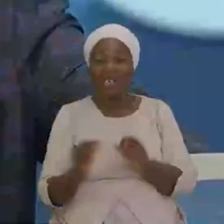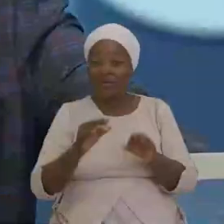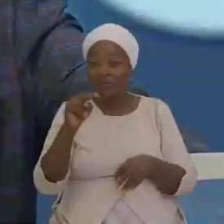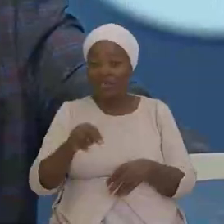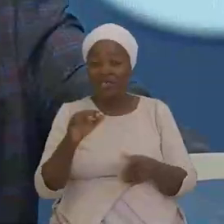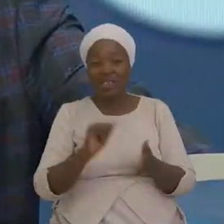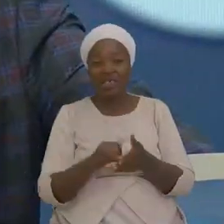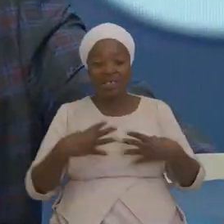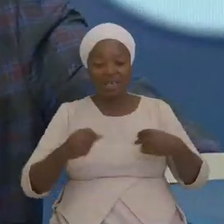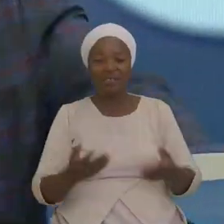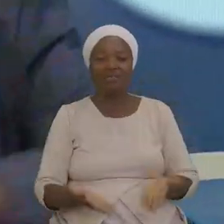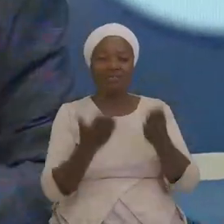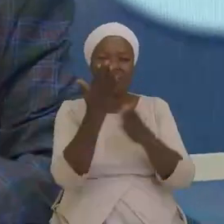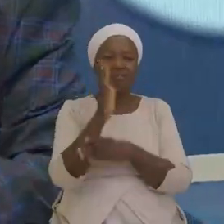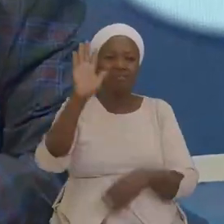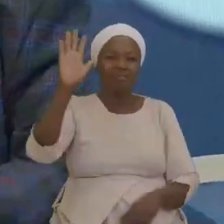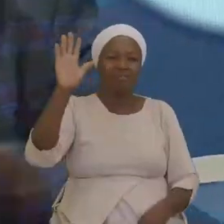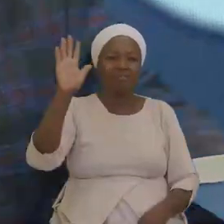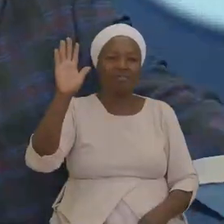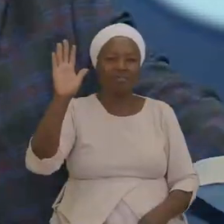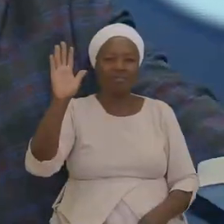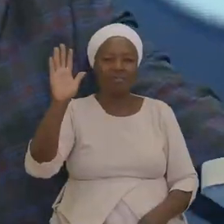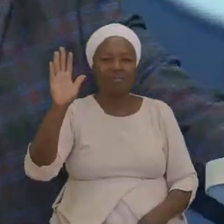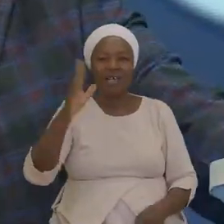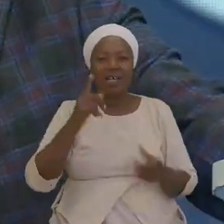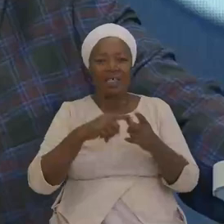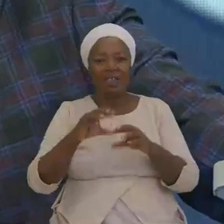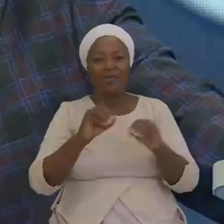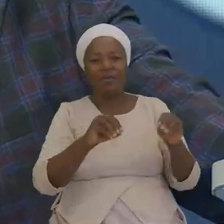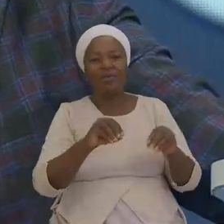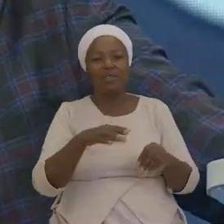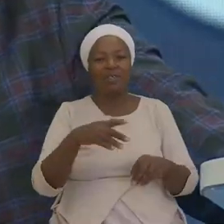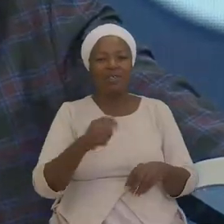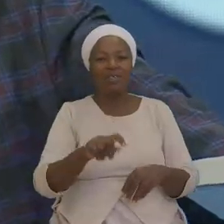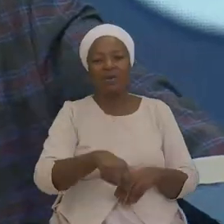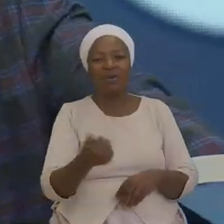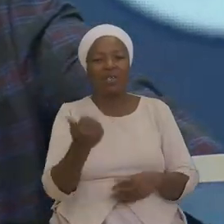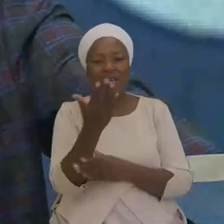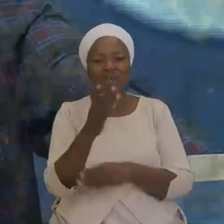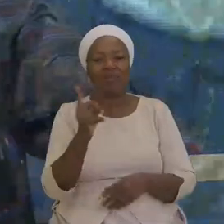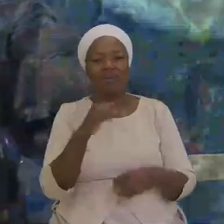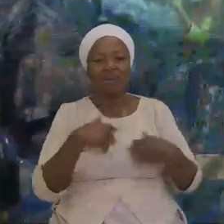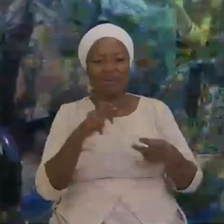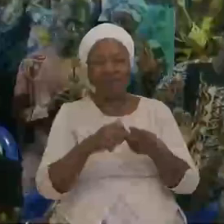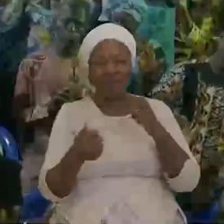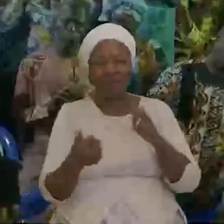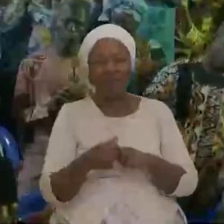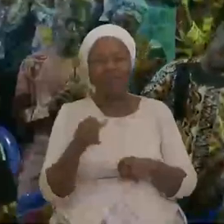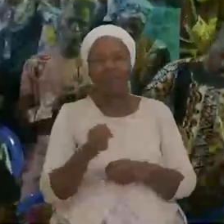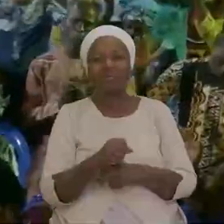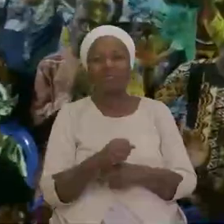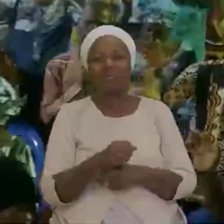Si tu as besoin de la guérison, lève la main. Et tu mets la main là où tu as le problème.